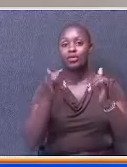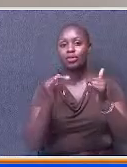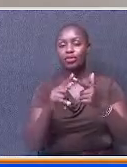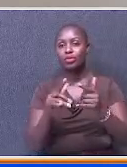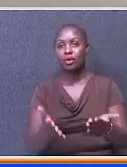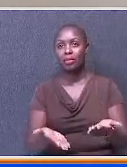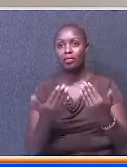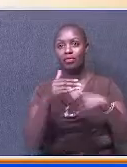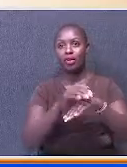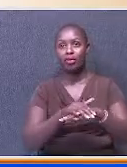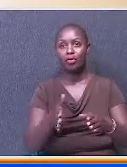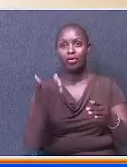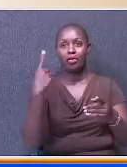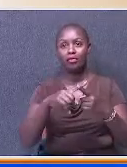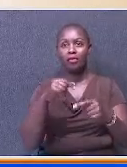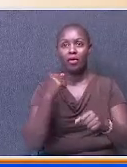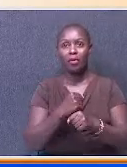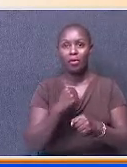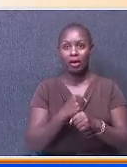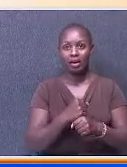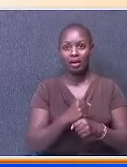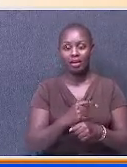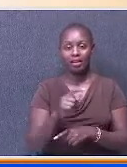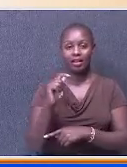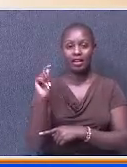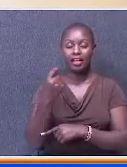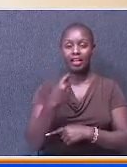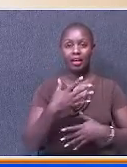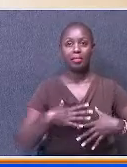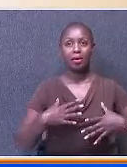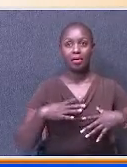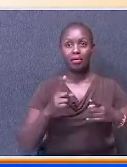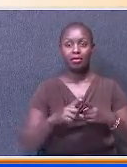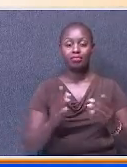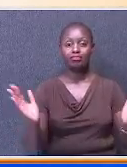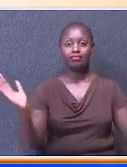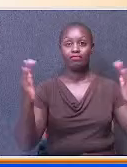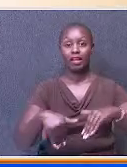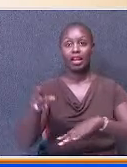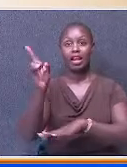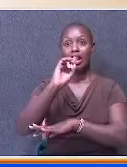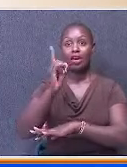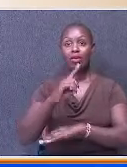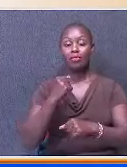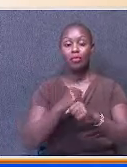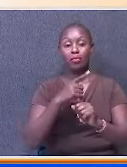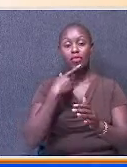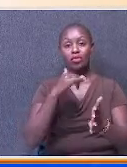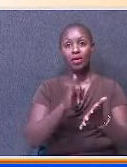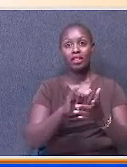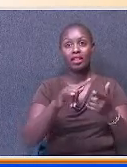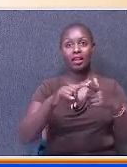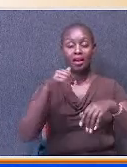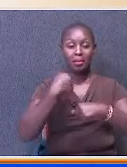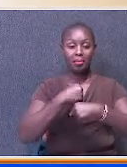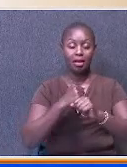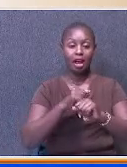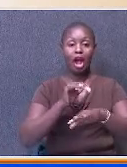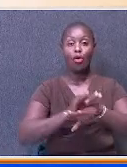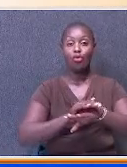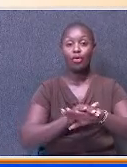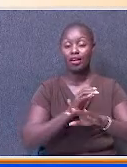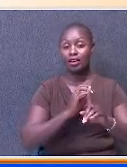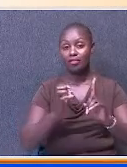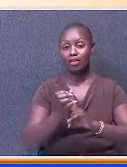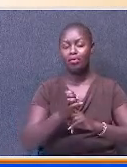mazingira ya kufanyia kazi kwa wanahabari. Nchini Kenya, wadau wamekongamana hapa jijini Nairobi leo kuhakikisha kwamba wanatengeneza mazingira mwafaka,